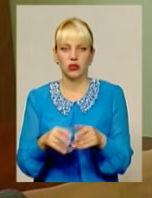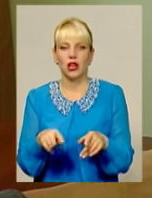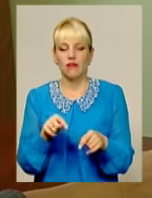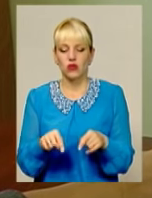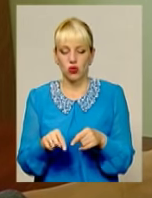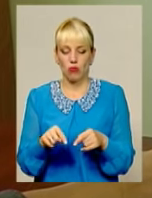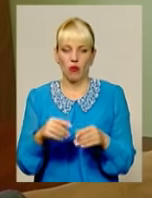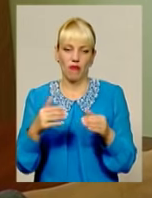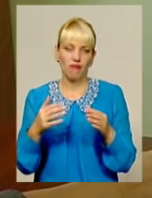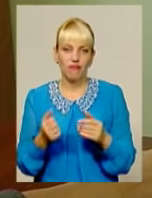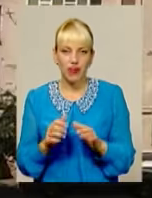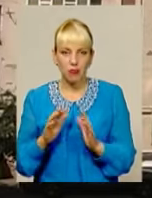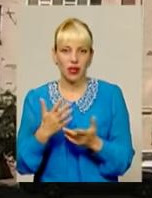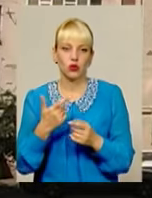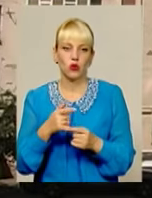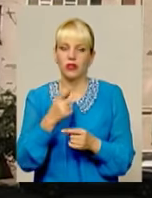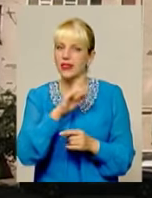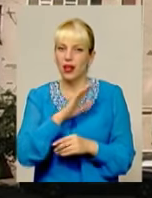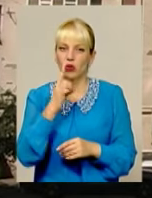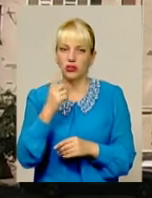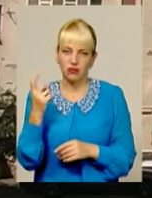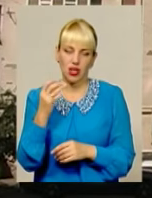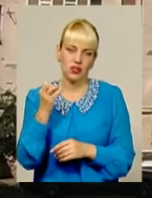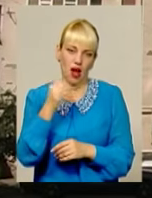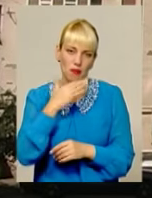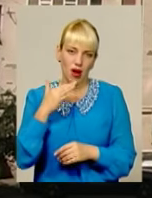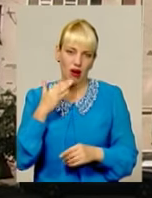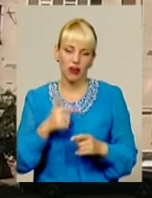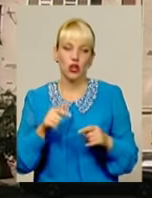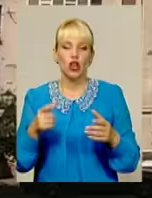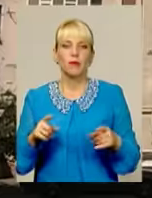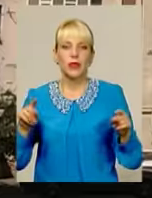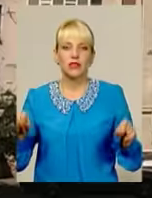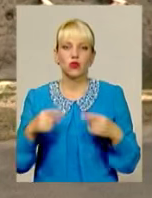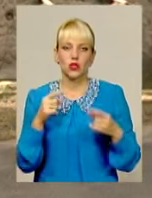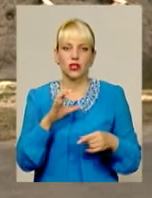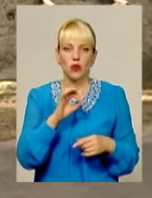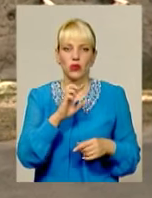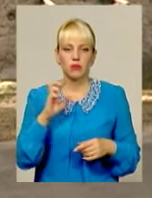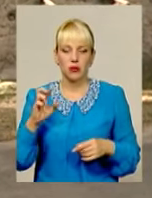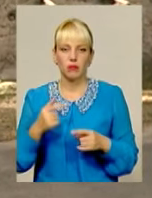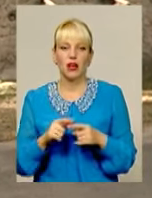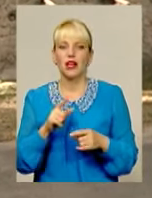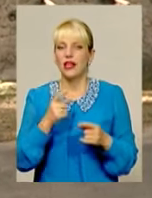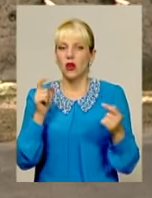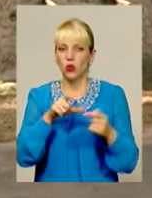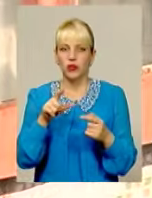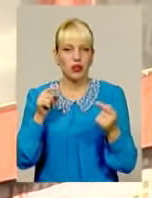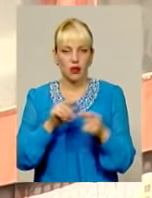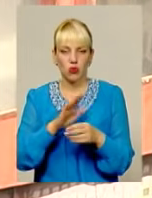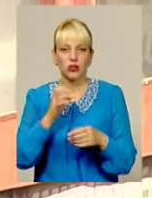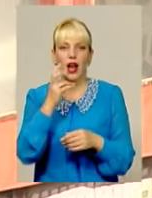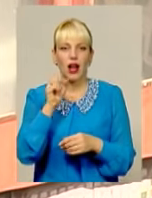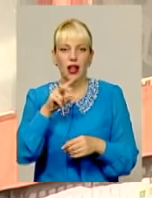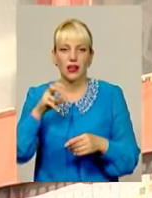один власник, а багато. Створити об'єднання співвласників тут не проти, але цього хоче лише половина жителів будинку. Отож,